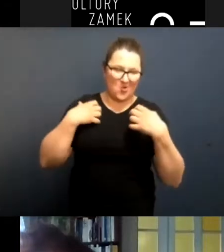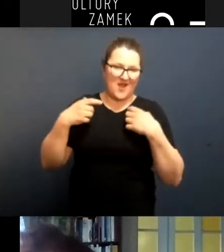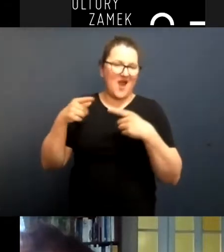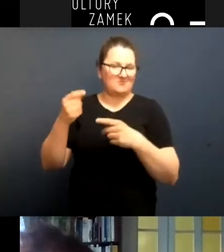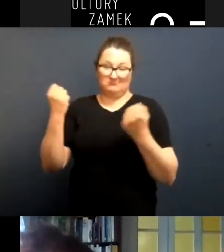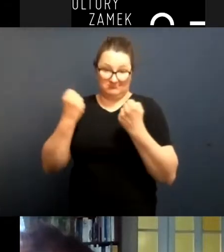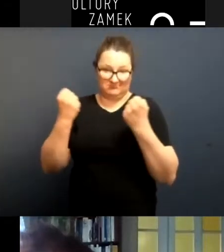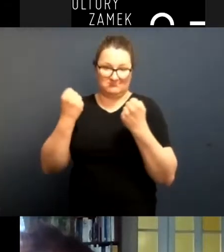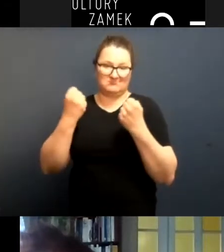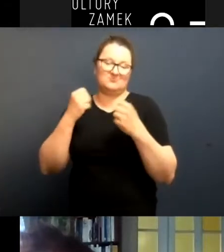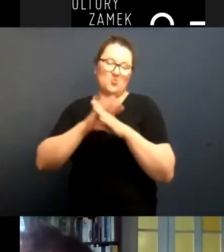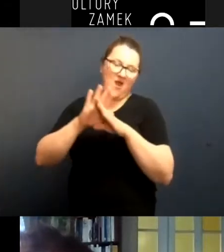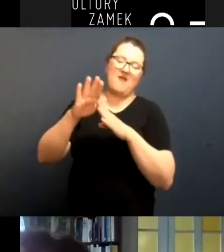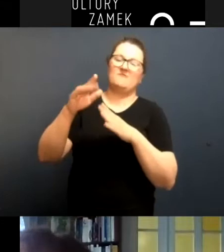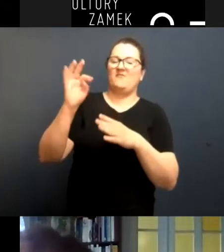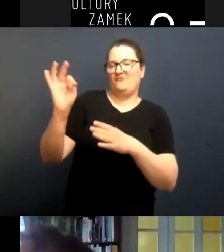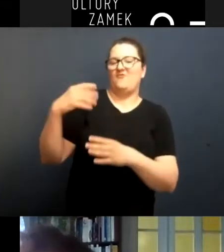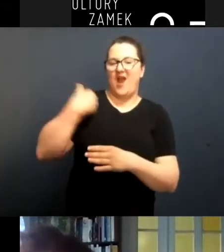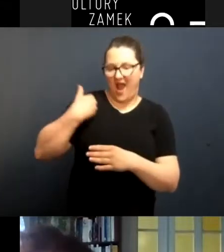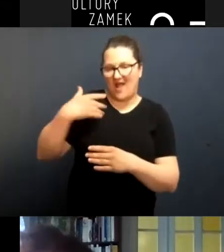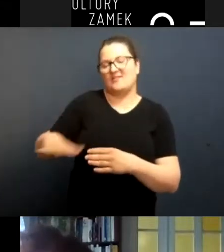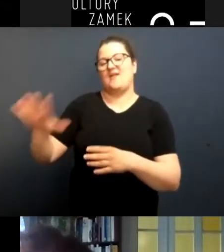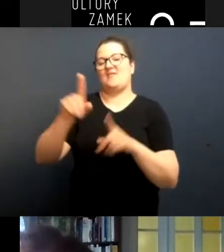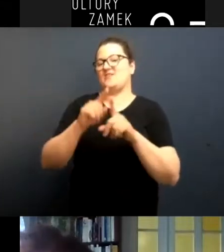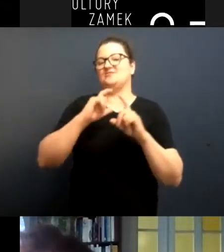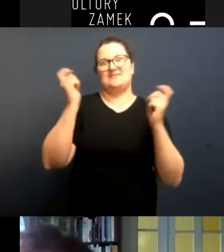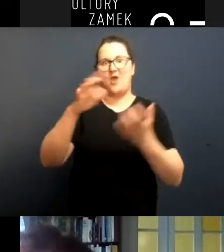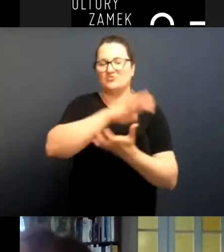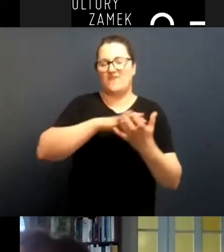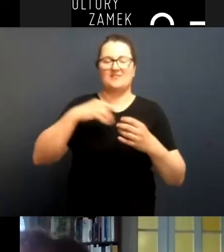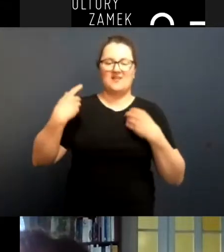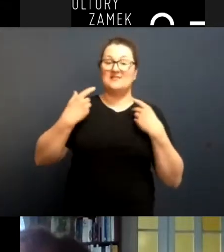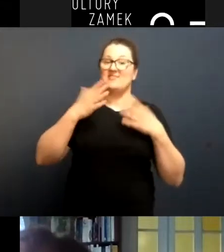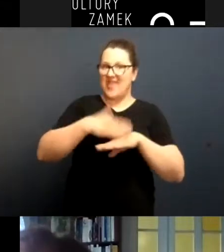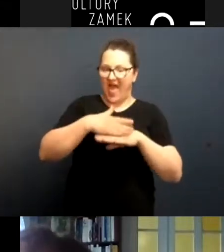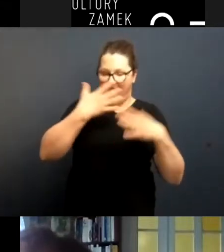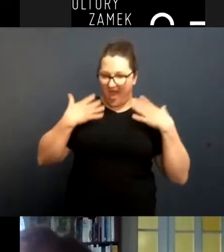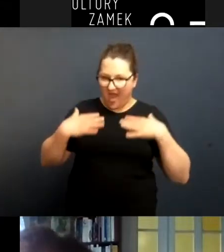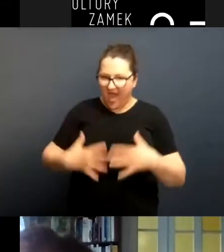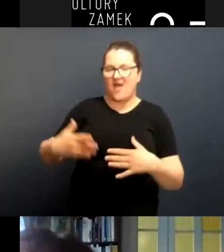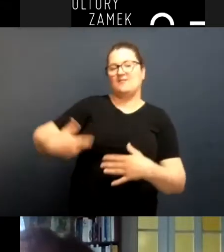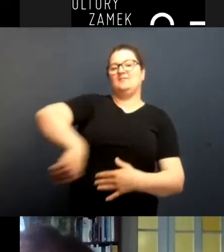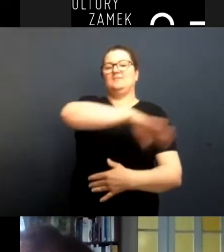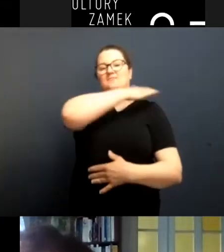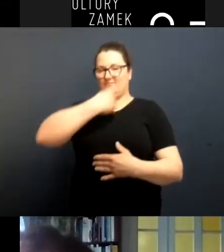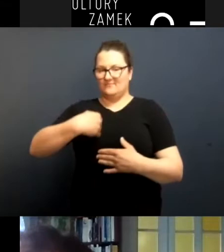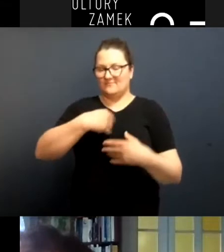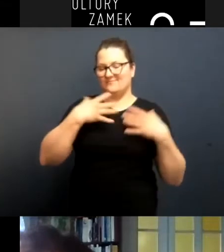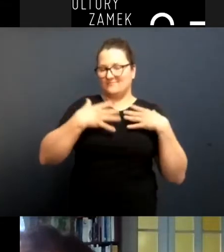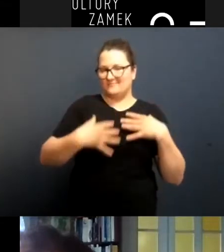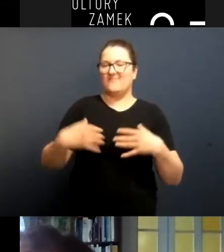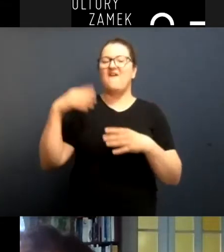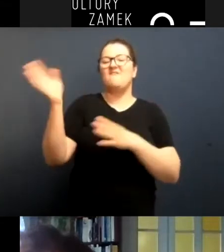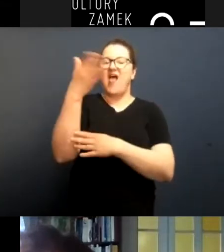bardzo w swoim kraju i na świecie, jest owinięta, jest nagaj owinięta w Union Jack, czyli flagę